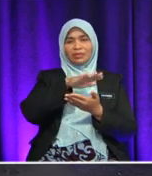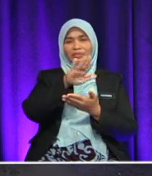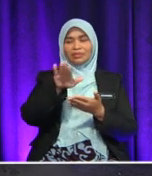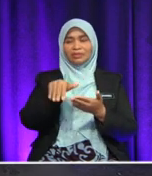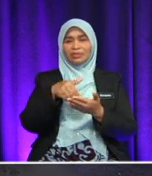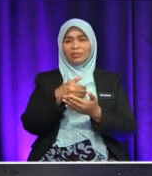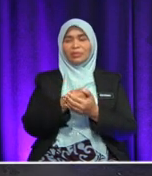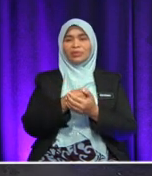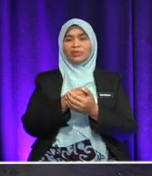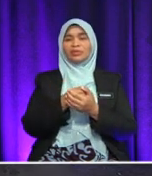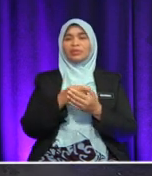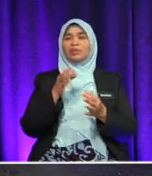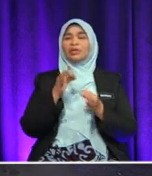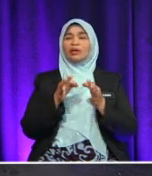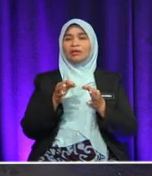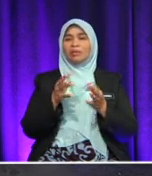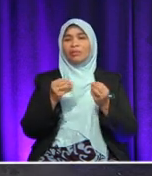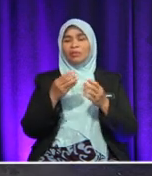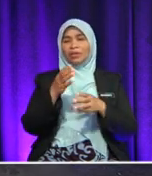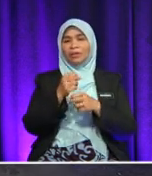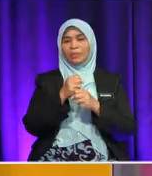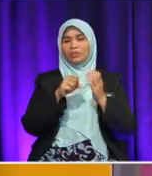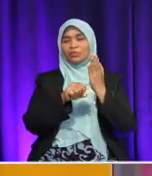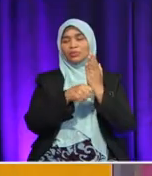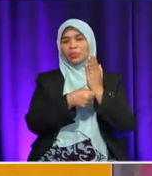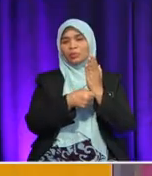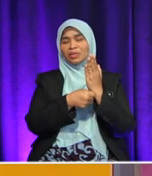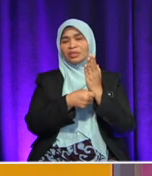tidak dapat kalian sumber rujukan daripada manusia